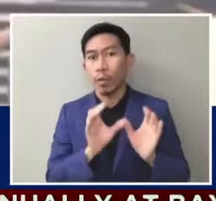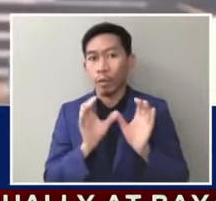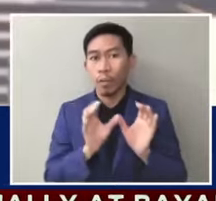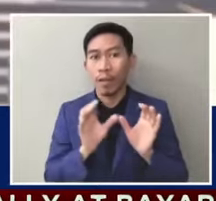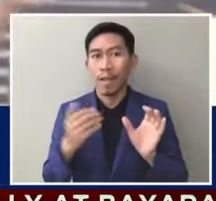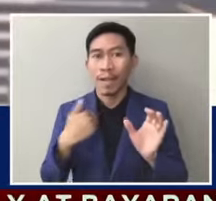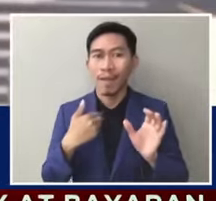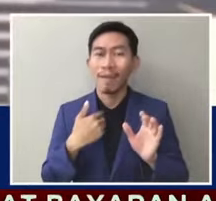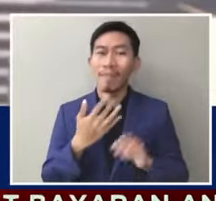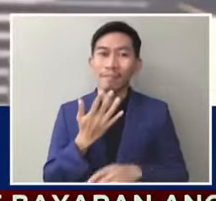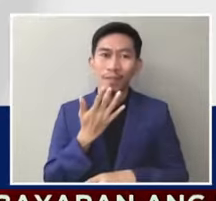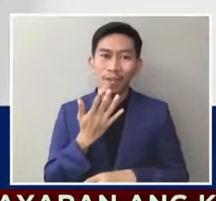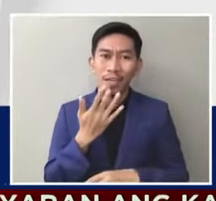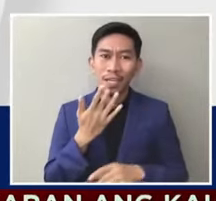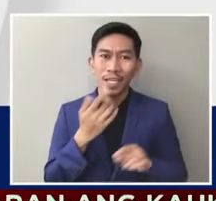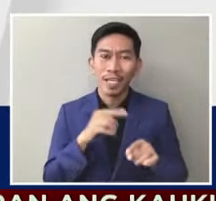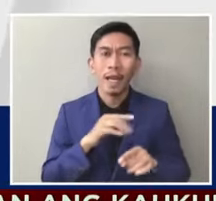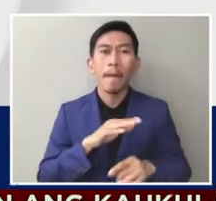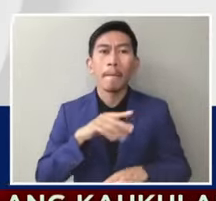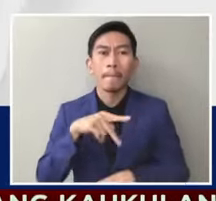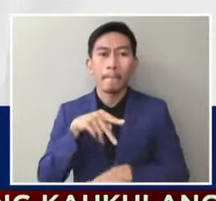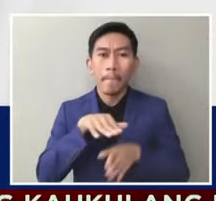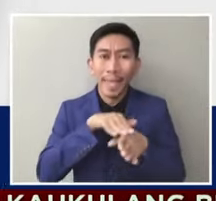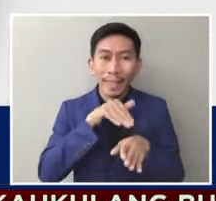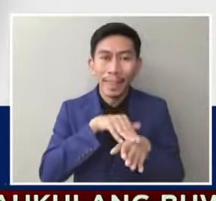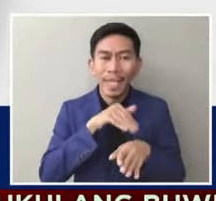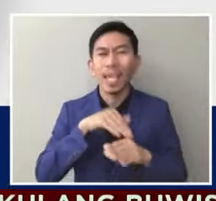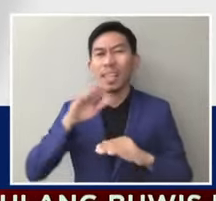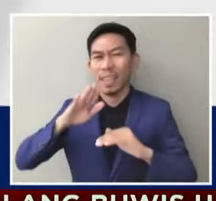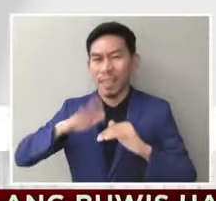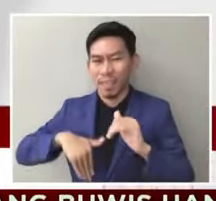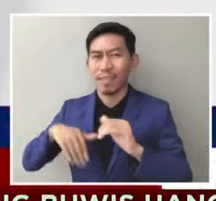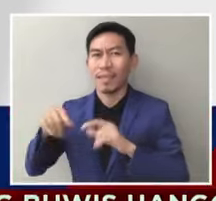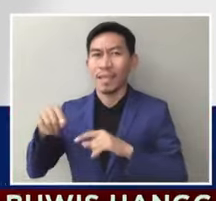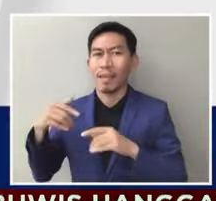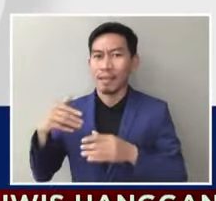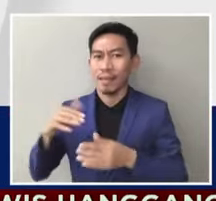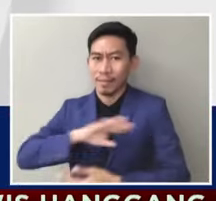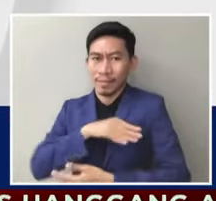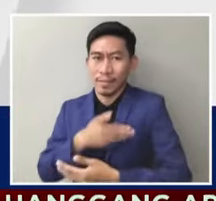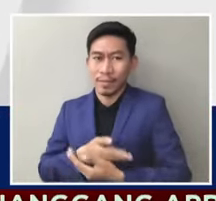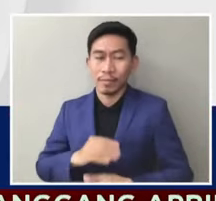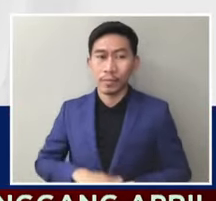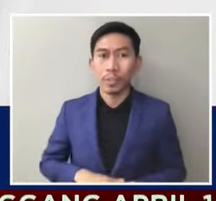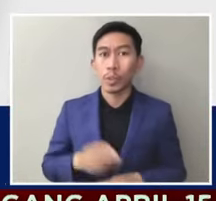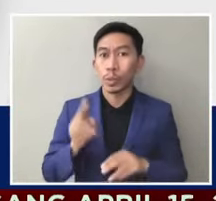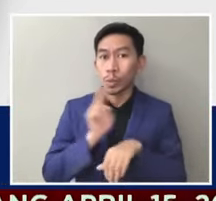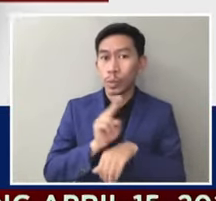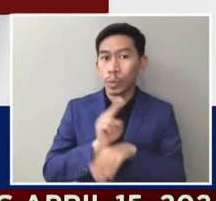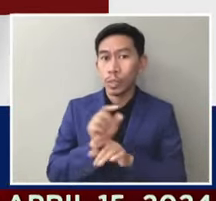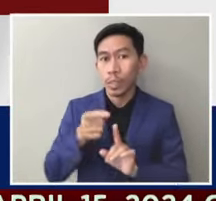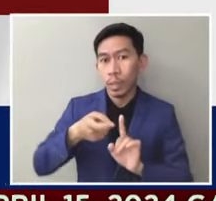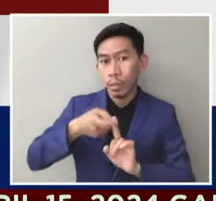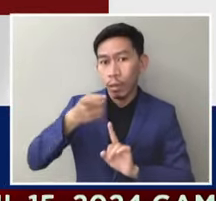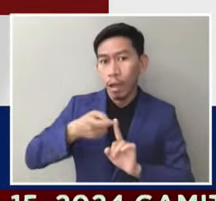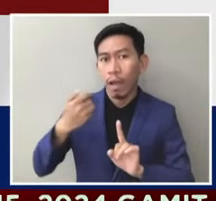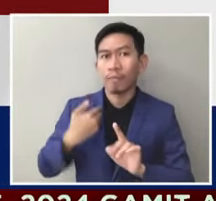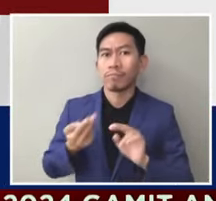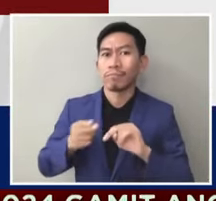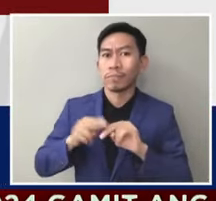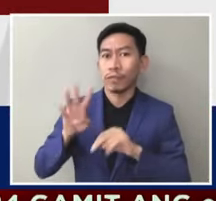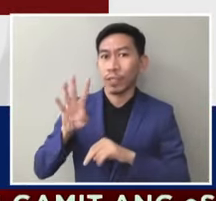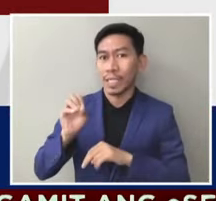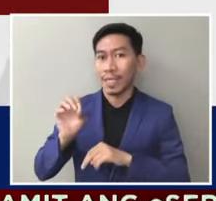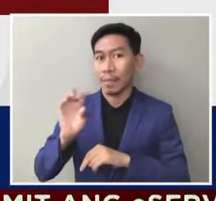younger, than having a child. Tumaas din ang paggamit ng contraceptives mula 40% noong 2017 sa